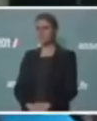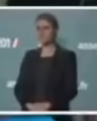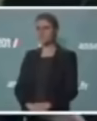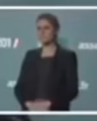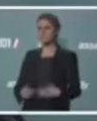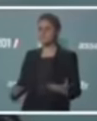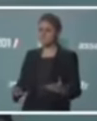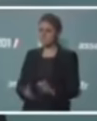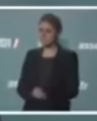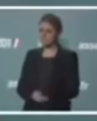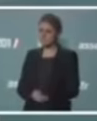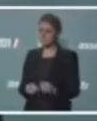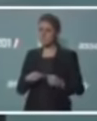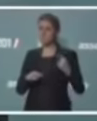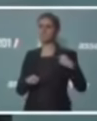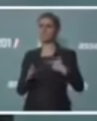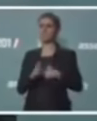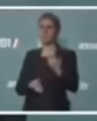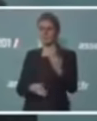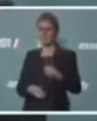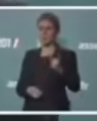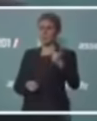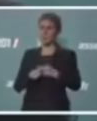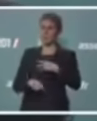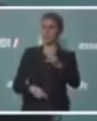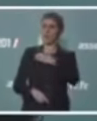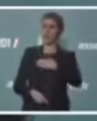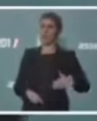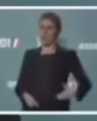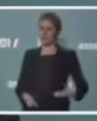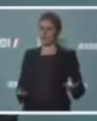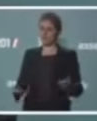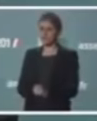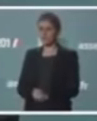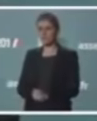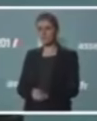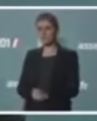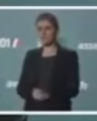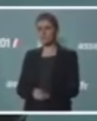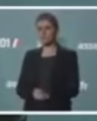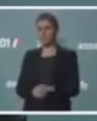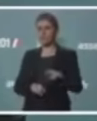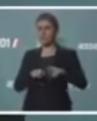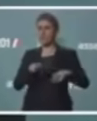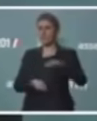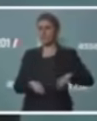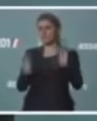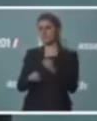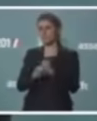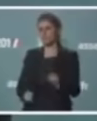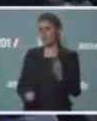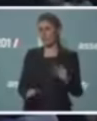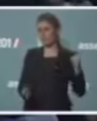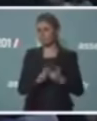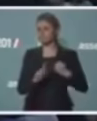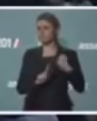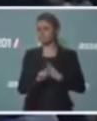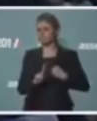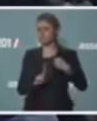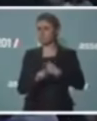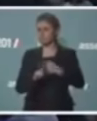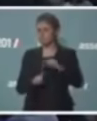Alors j'ai hérité en 2014, c'est mon premier mandat, j'ai été élu d'un village extraordinaire pour lequel je me suis battu. Il a fallu se